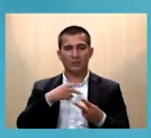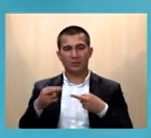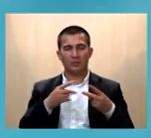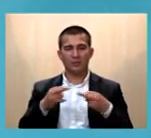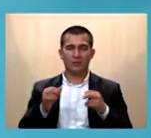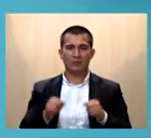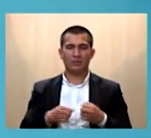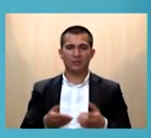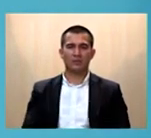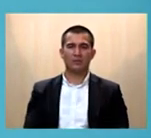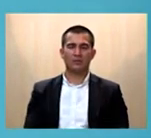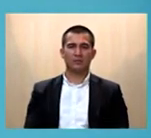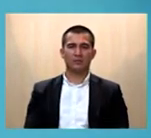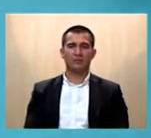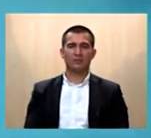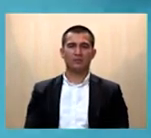mumkin.